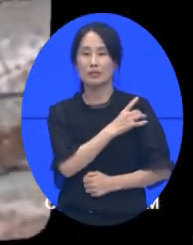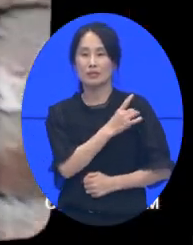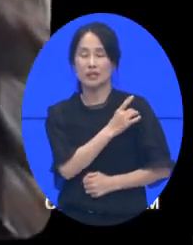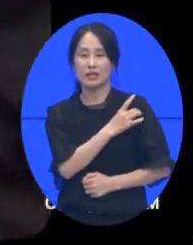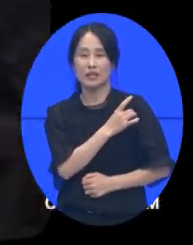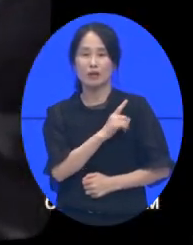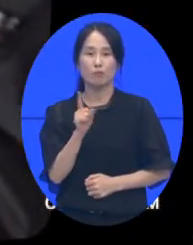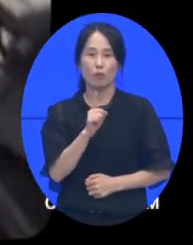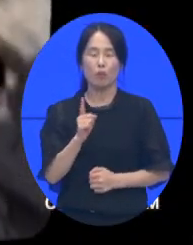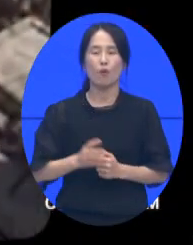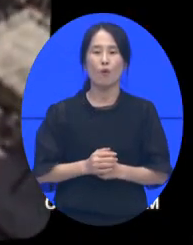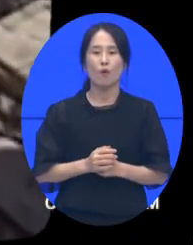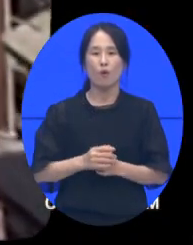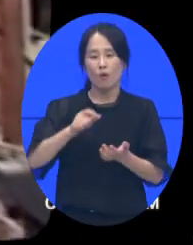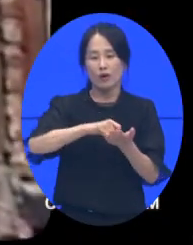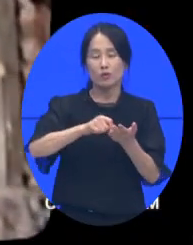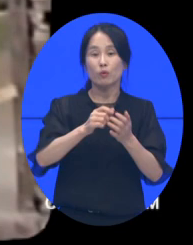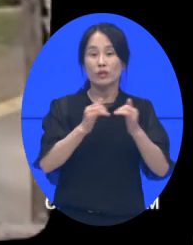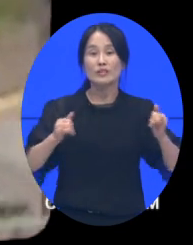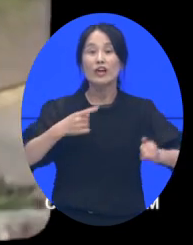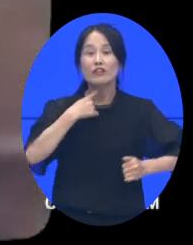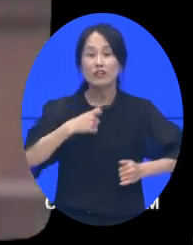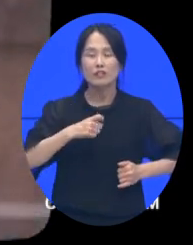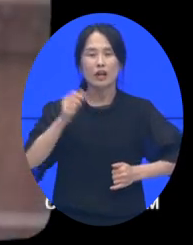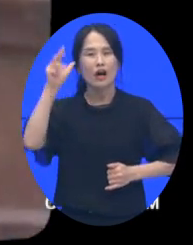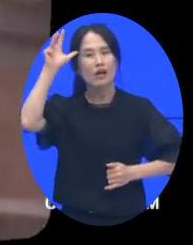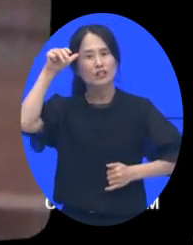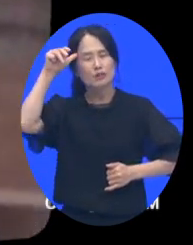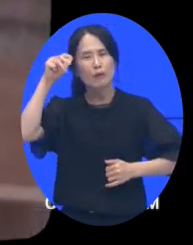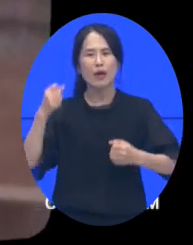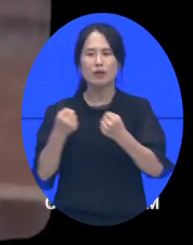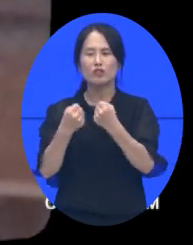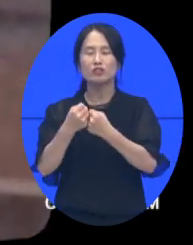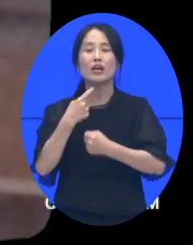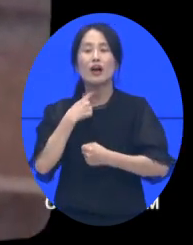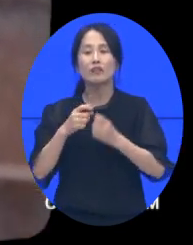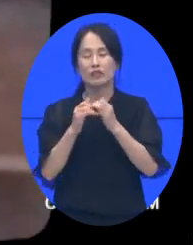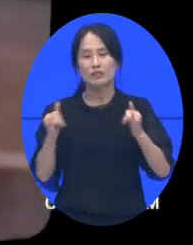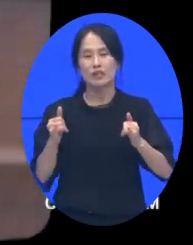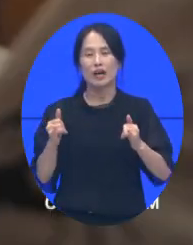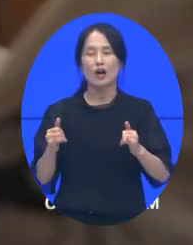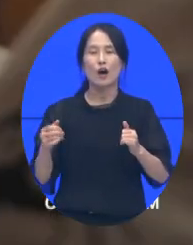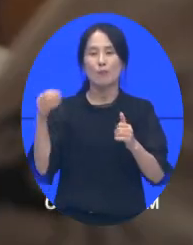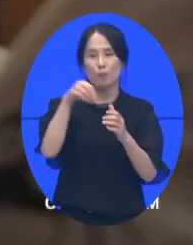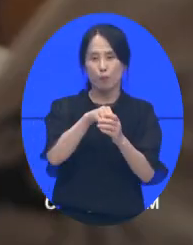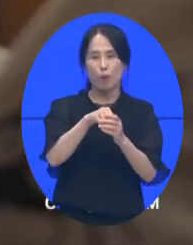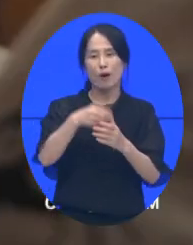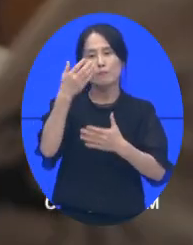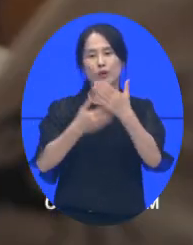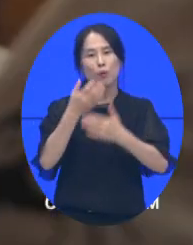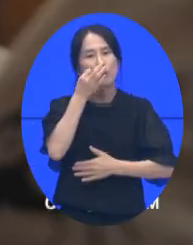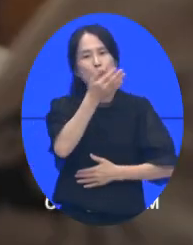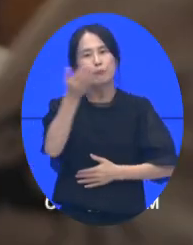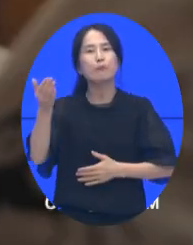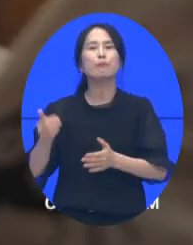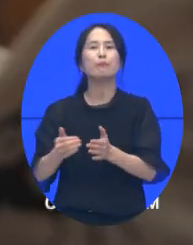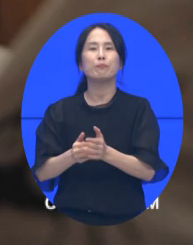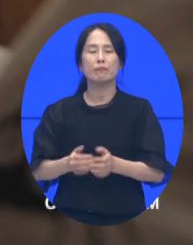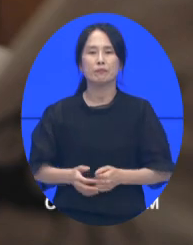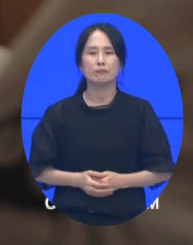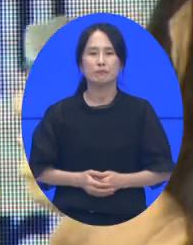운동의 열기를 기록했던 저널리스트가 알츠하이머로 투병하는 과정을 담은 개막작 이터널 메모리를 감상하는 시간도